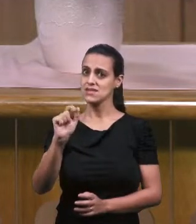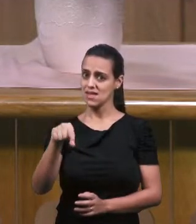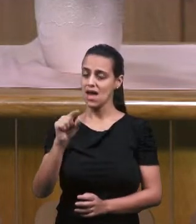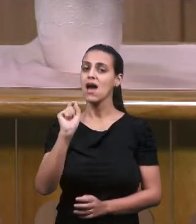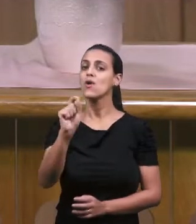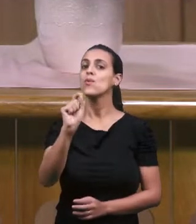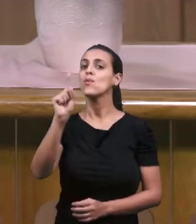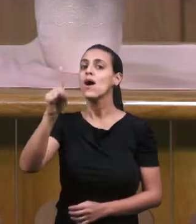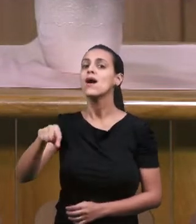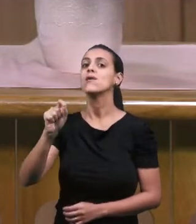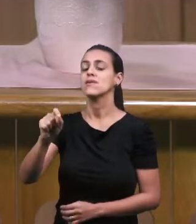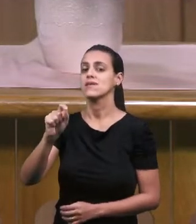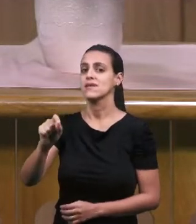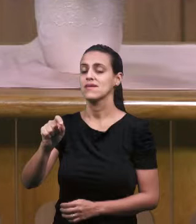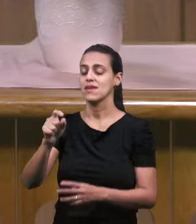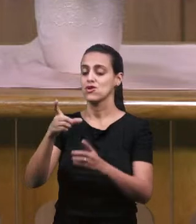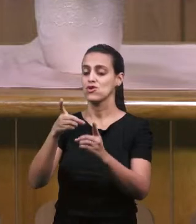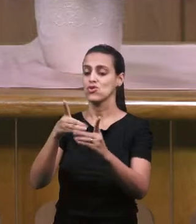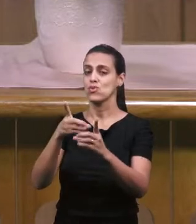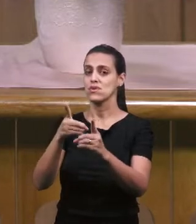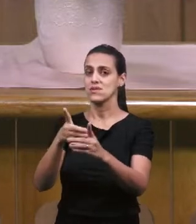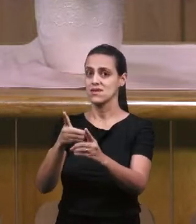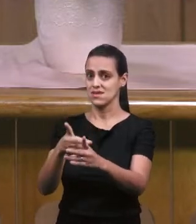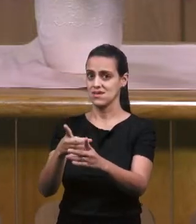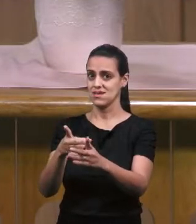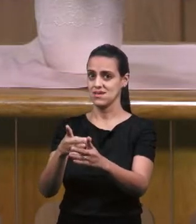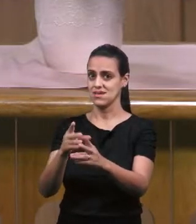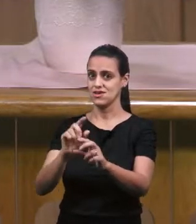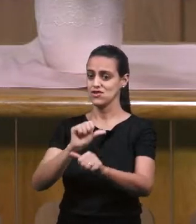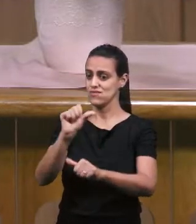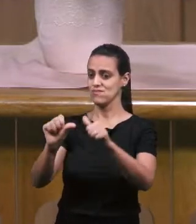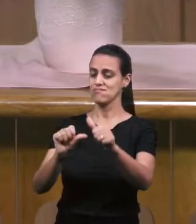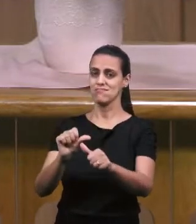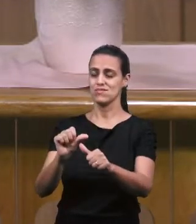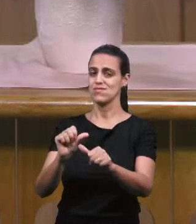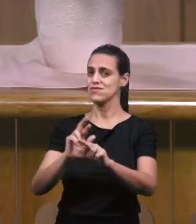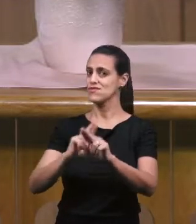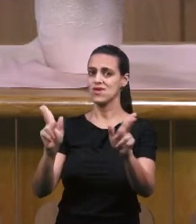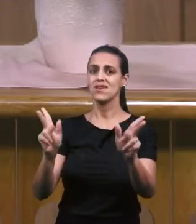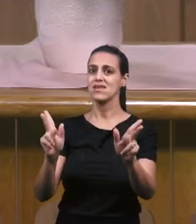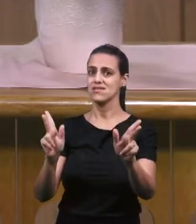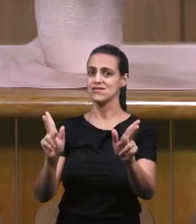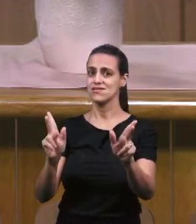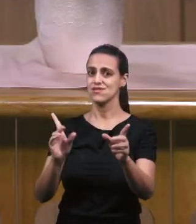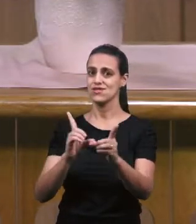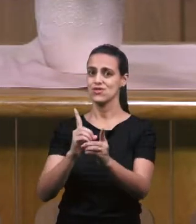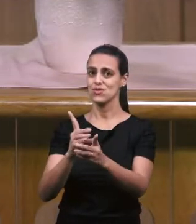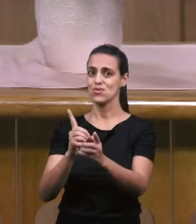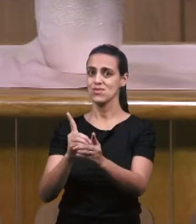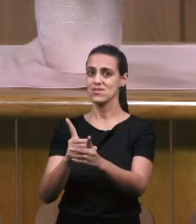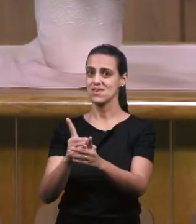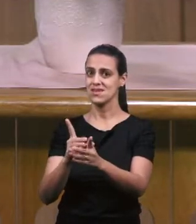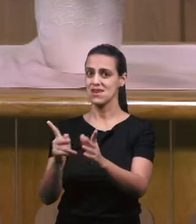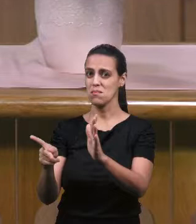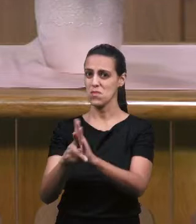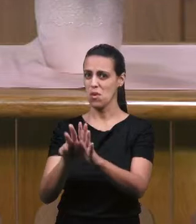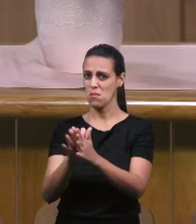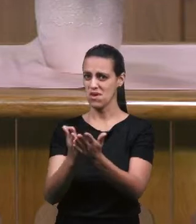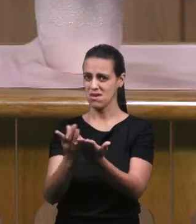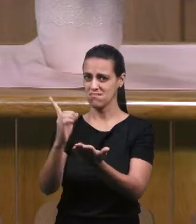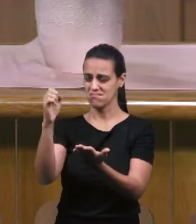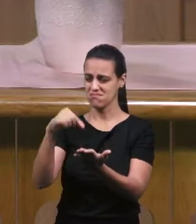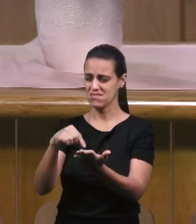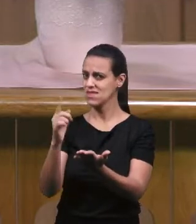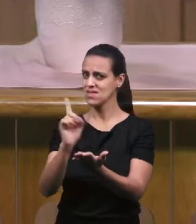doctrine, maintenant, qui vient juste après, plus basée sur